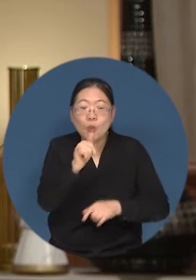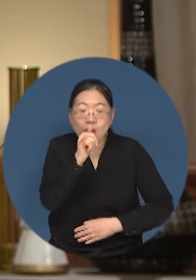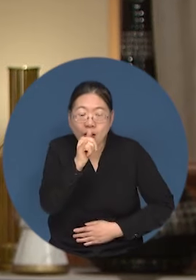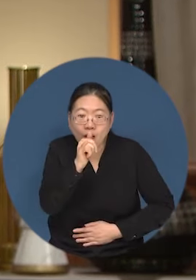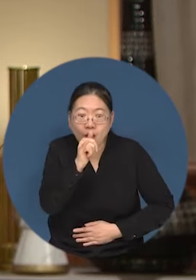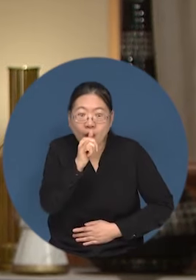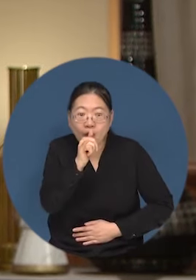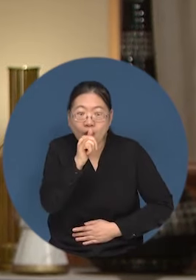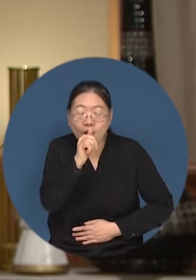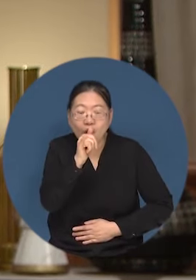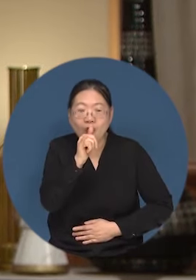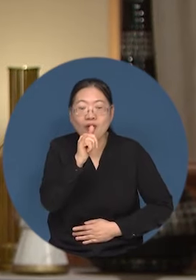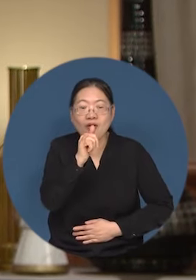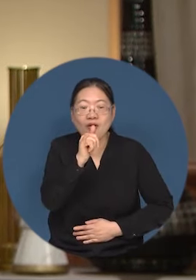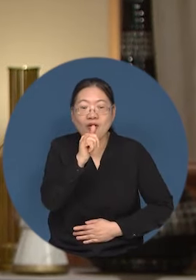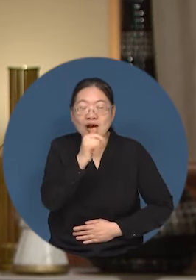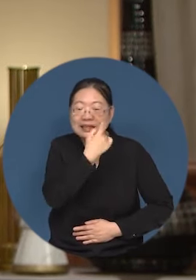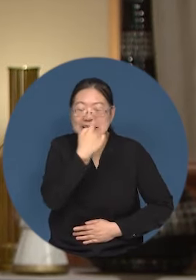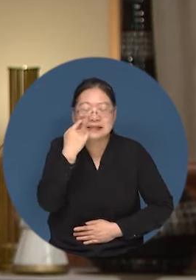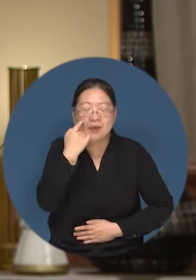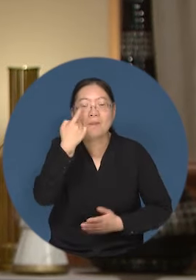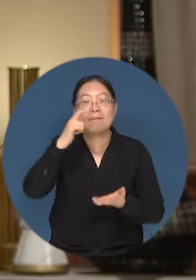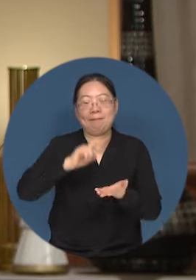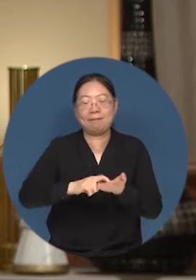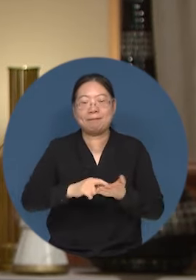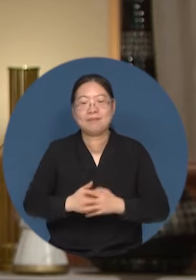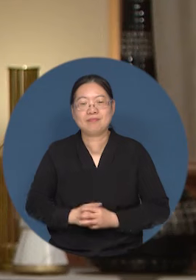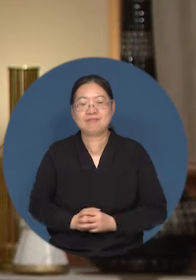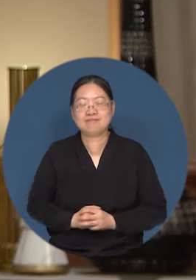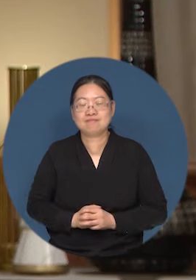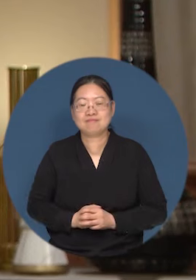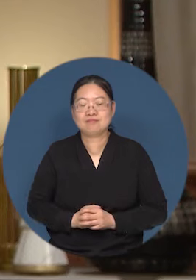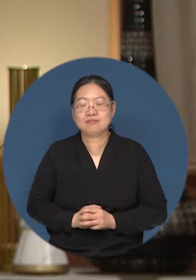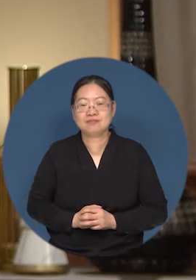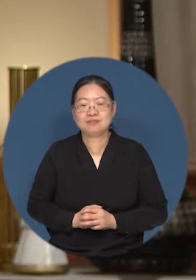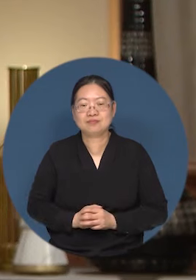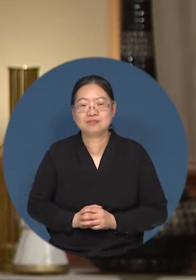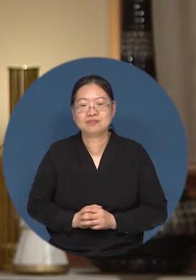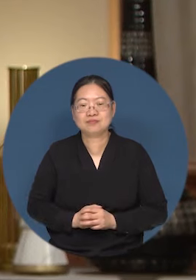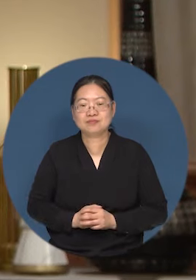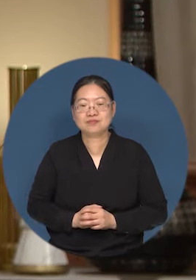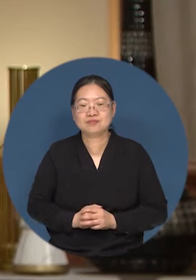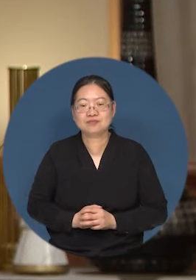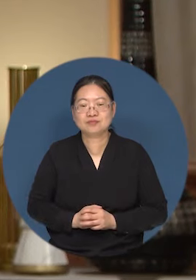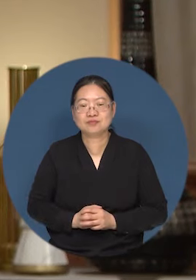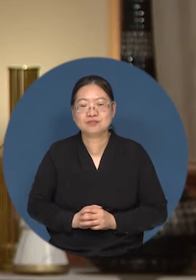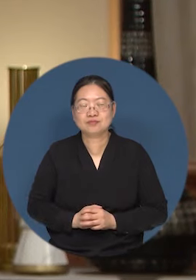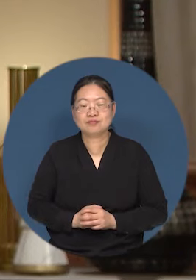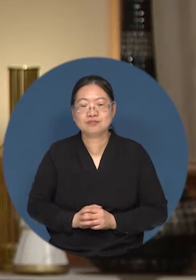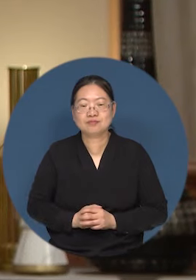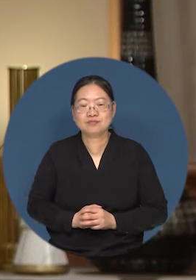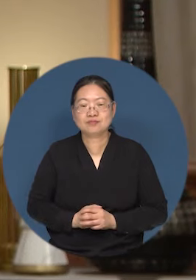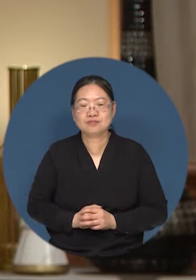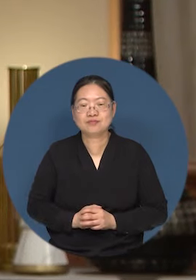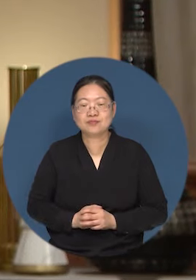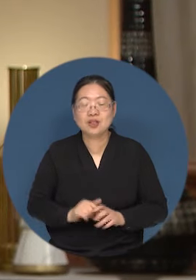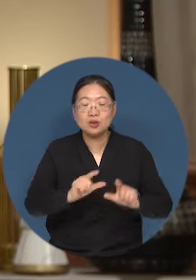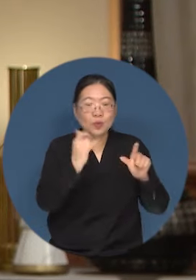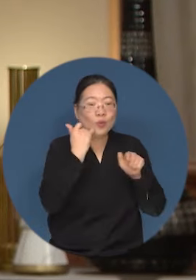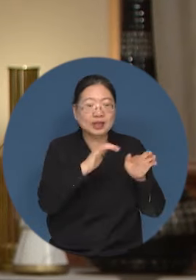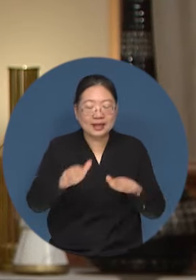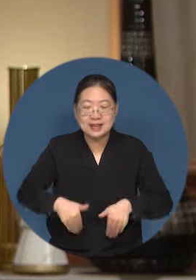그런 이제 증거들이 있었는데요. 그런 증거들을 저희가 이제 찾아가면서 형태적으로 동해나